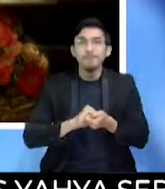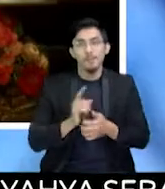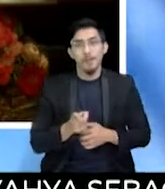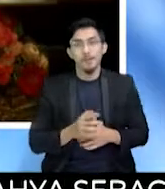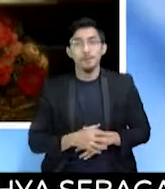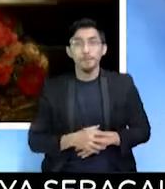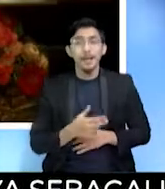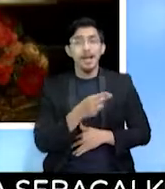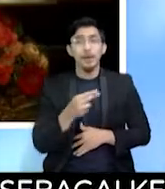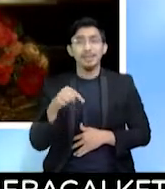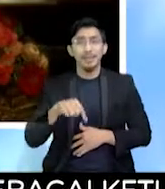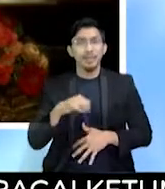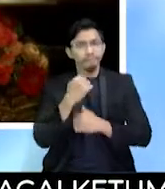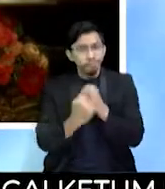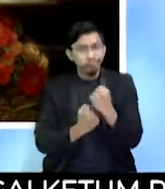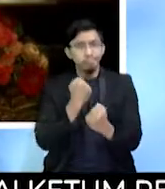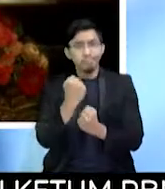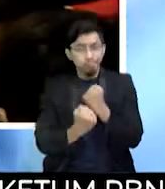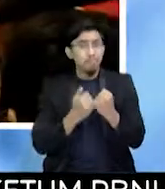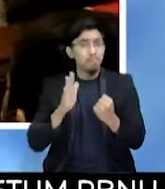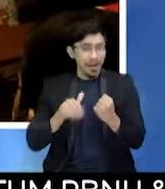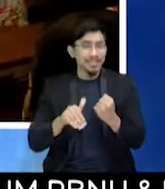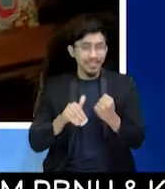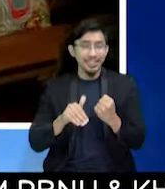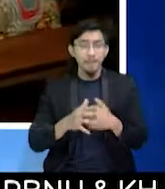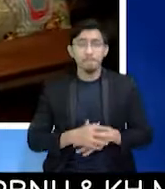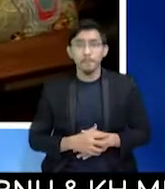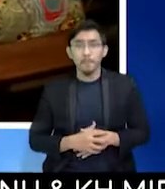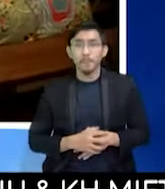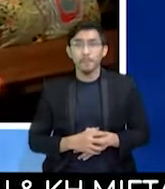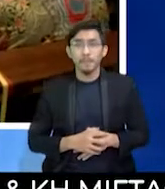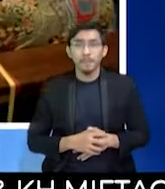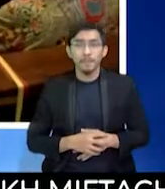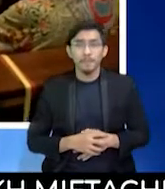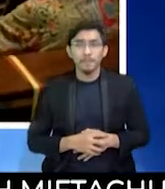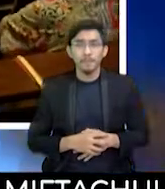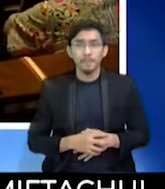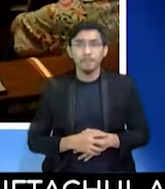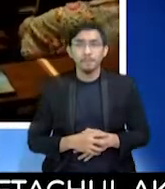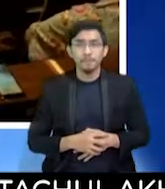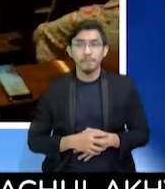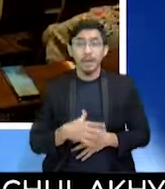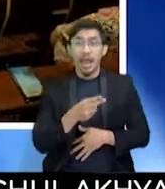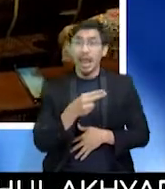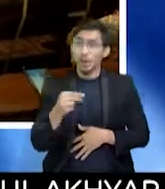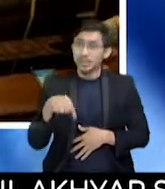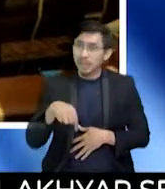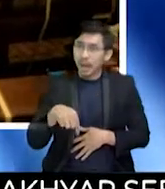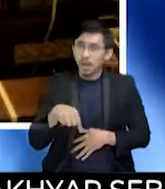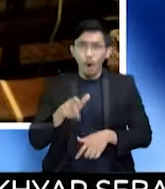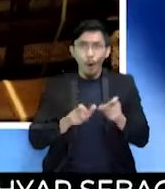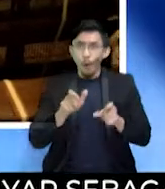berjuang untuk melawan pandemi dan juga mengingat Indonesia merupakan negara yang plural isme makhluk Agung